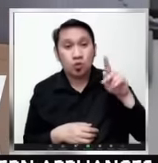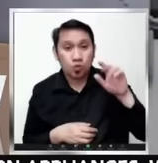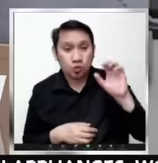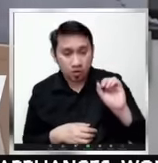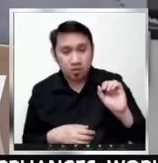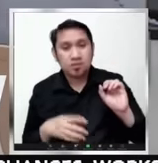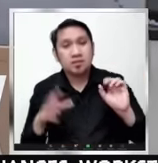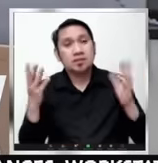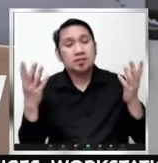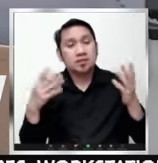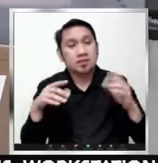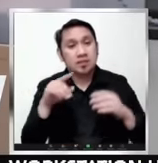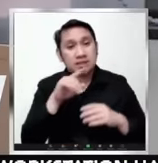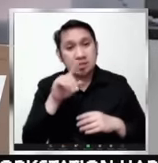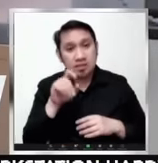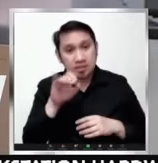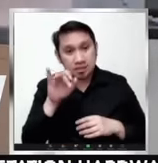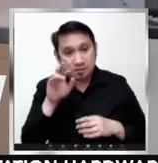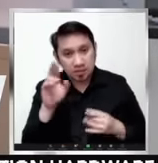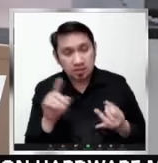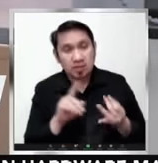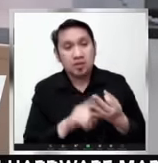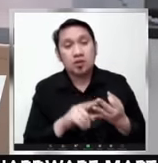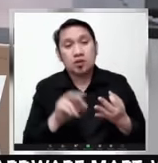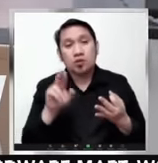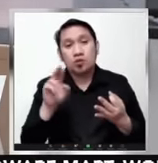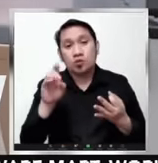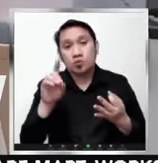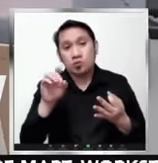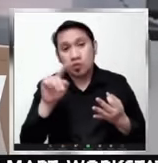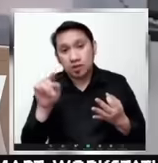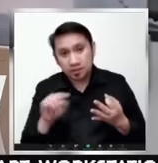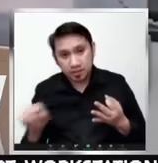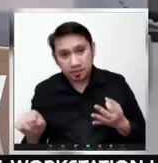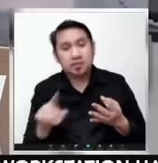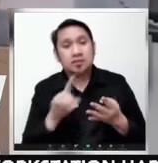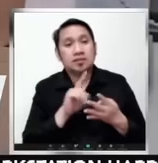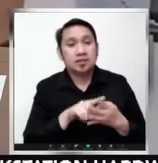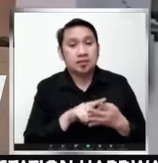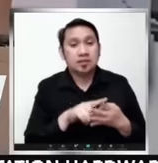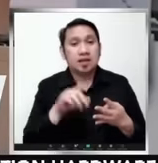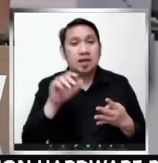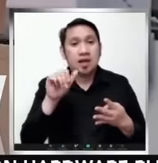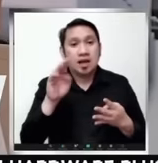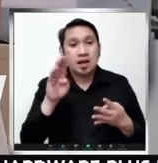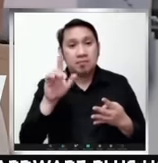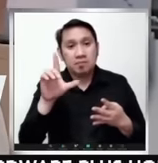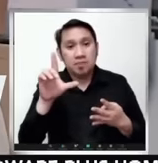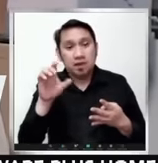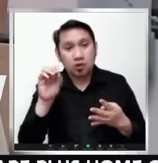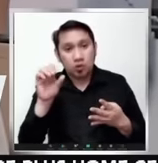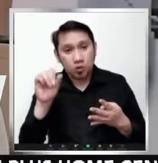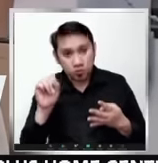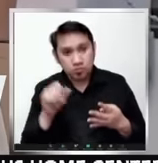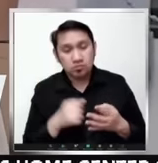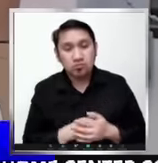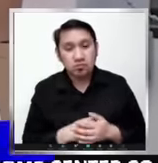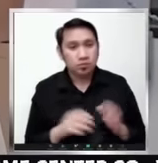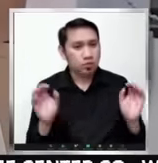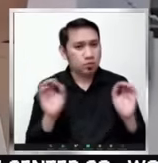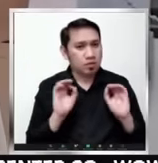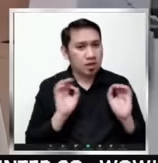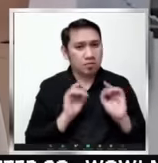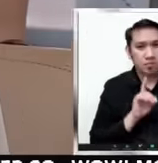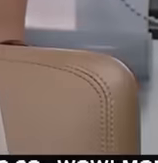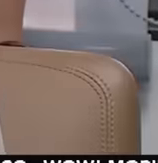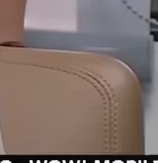Mig Zubiri, House Speaker Martin Romualdez, Interior and Local Government Secretary Benher Abalos. Wala pa po silang tugon